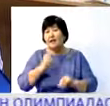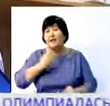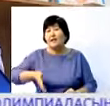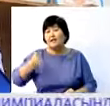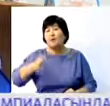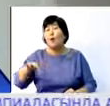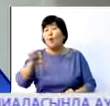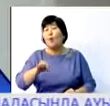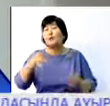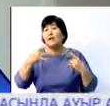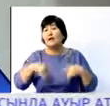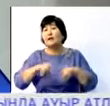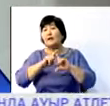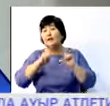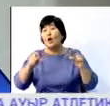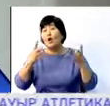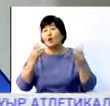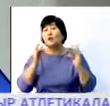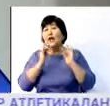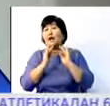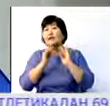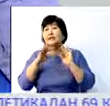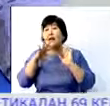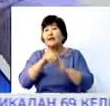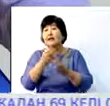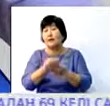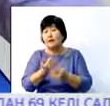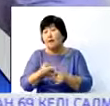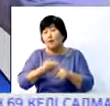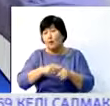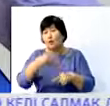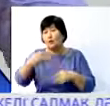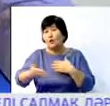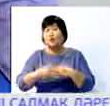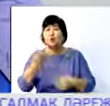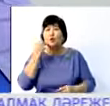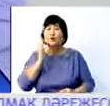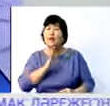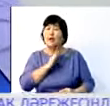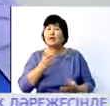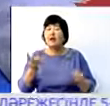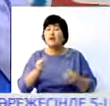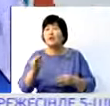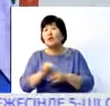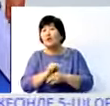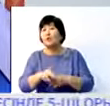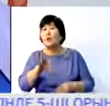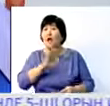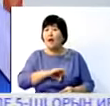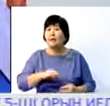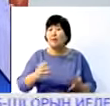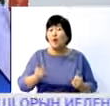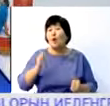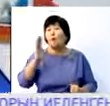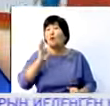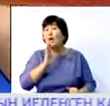перинаталдық орталықтың күндізгі стационар бөлімінде өтті. Мұнда бүгінде 30-ға жуық жүкті келіншек қажетті ем-дом шараларын қабылдауда. Болашақ